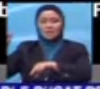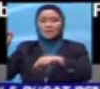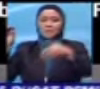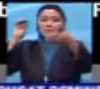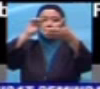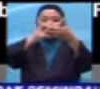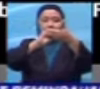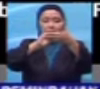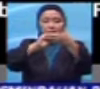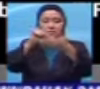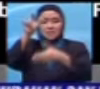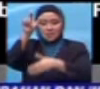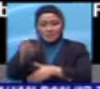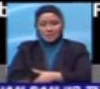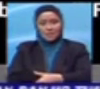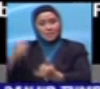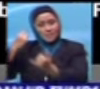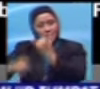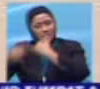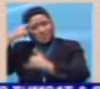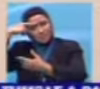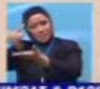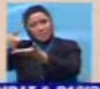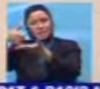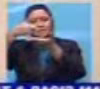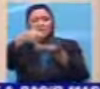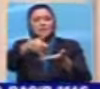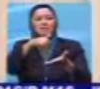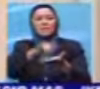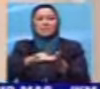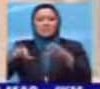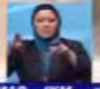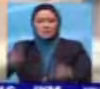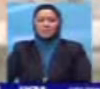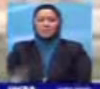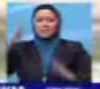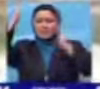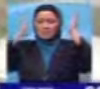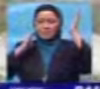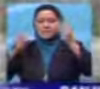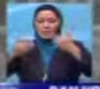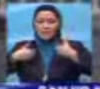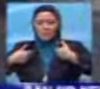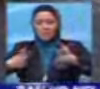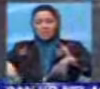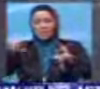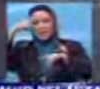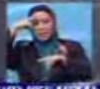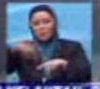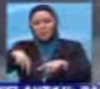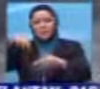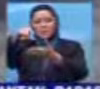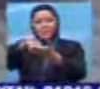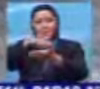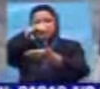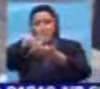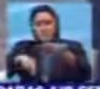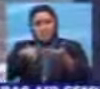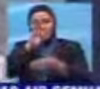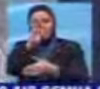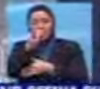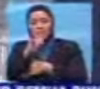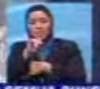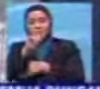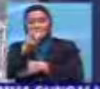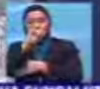sebagai calon akhir anugerah tersebut. Rakyat Malaysia masih berpeluang untuk mengundi Muhammad Faiz di laman portal FIFA.com